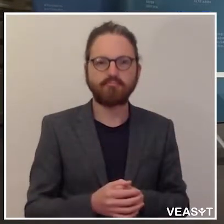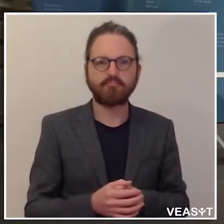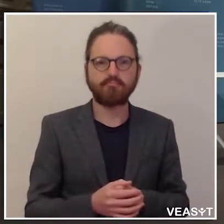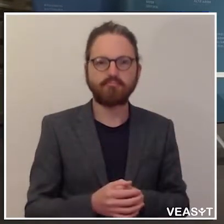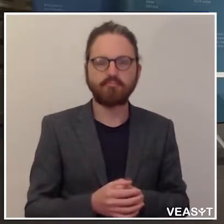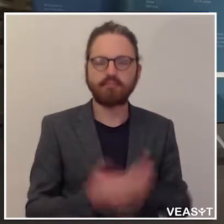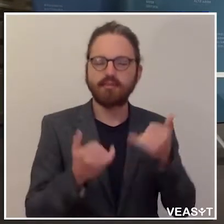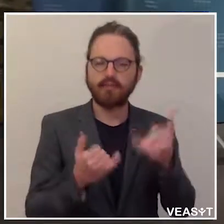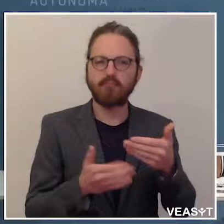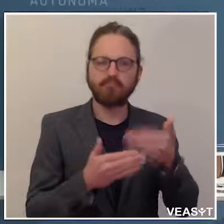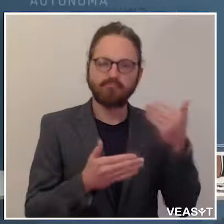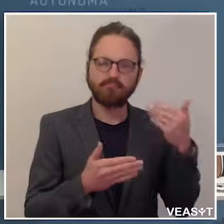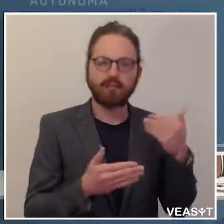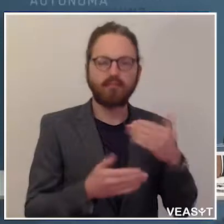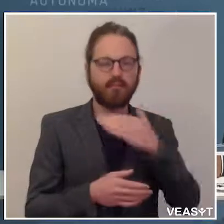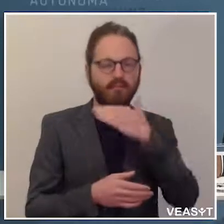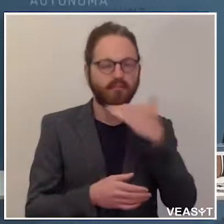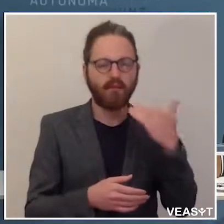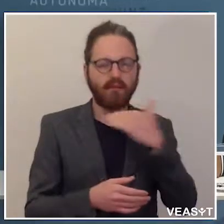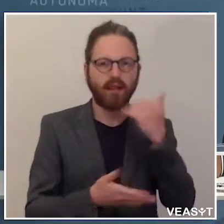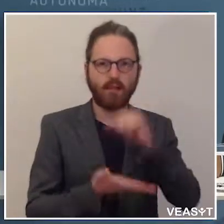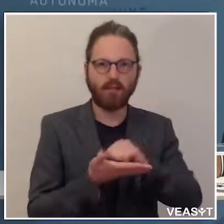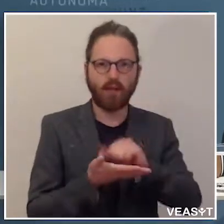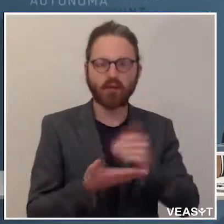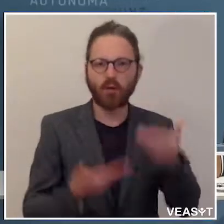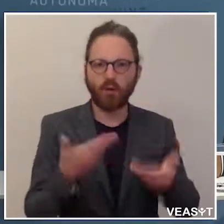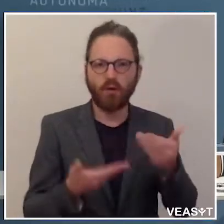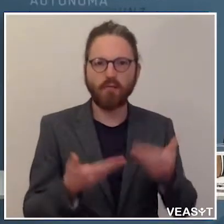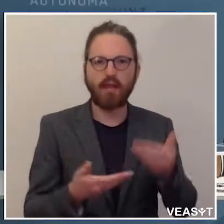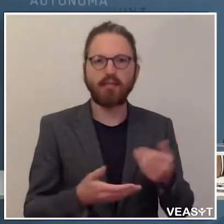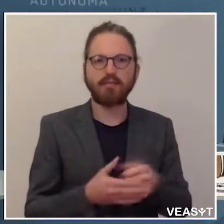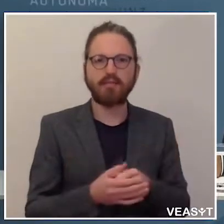la mia zia file sorelle conferenze